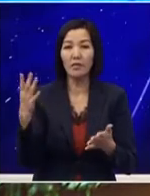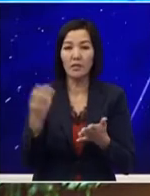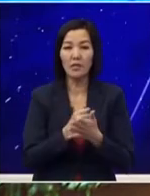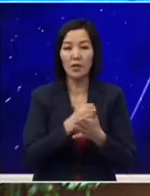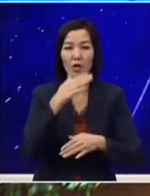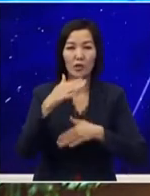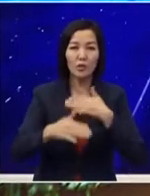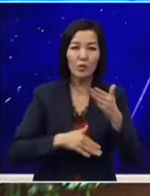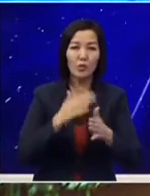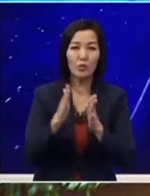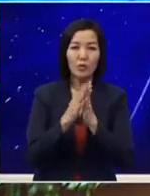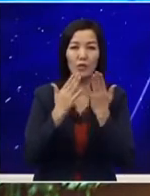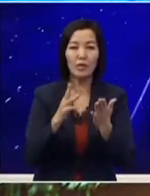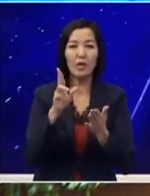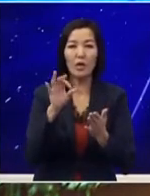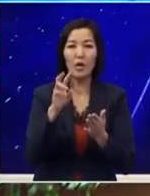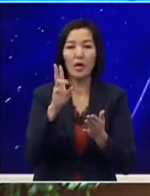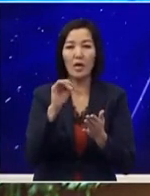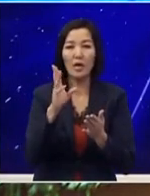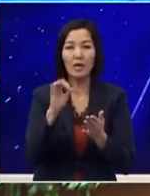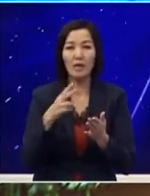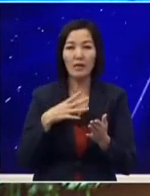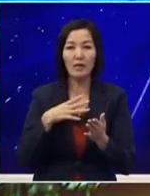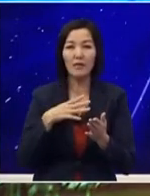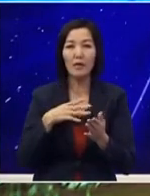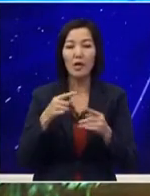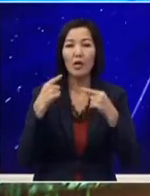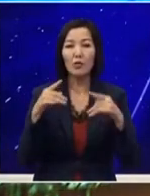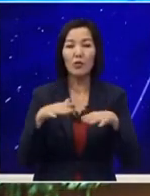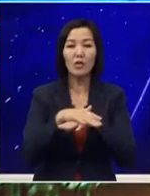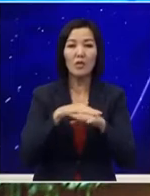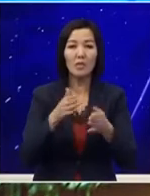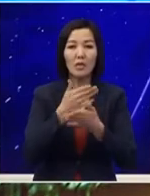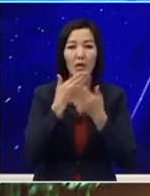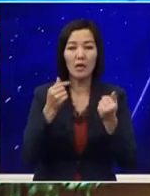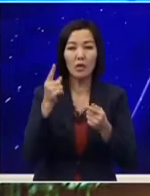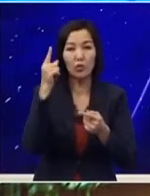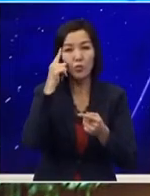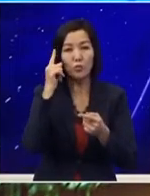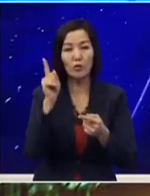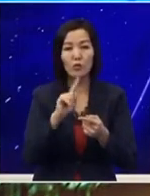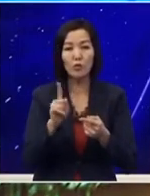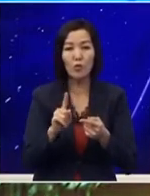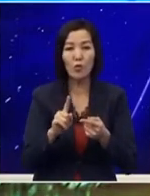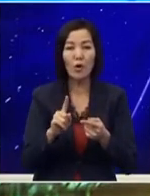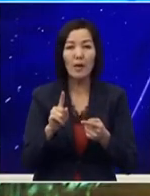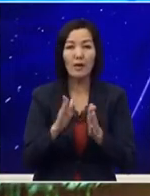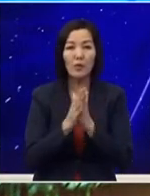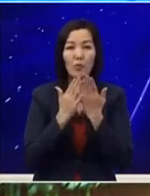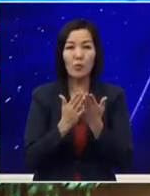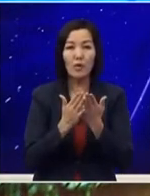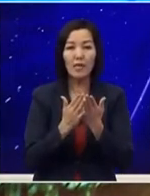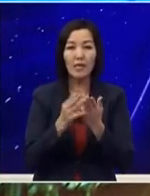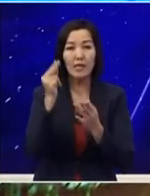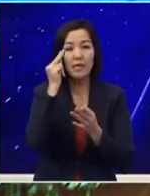книги Коран. Поскольку выше по течению реки нет других населенных пунктов, они считают, что Священное Писание принесло